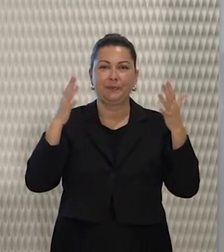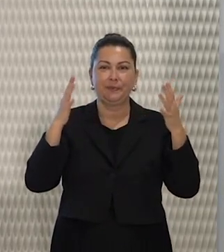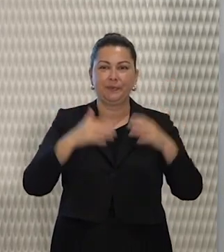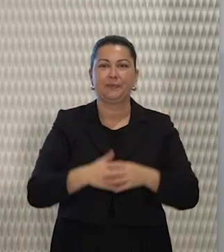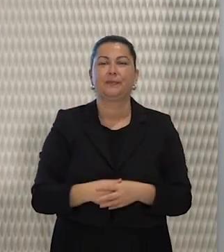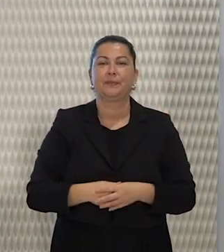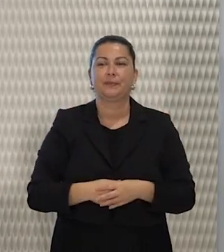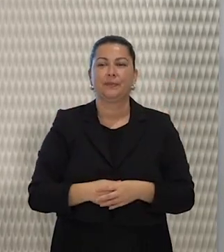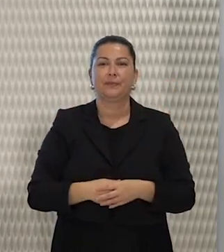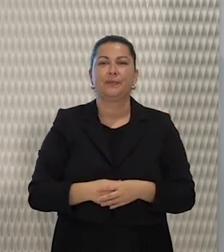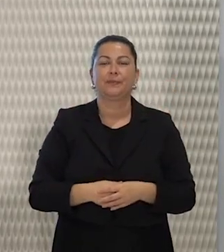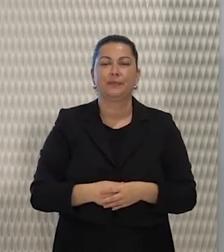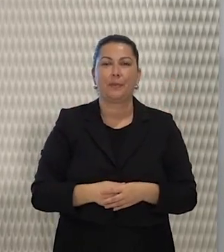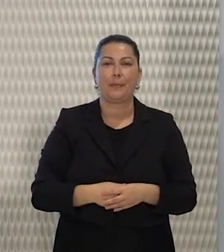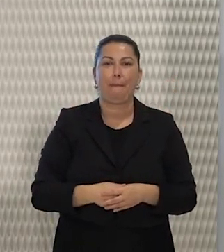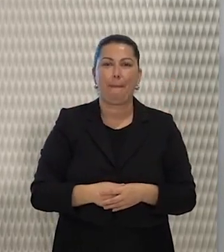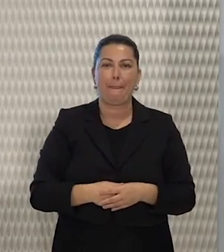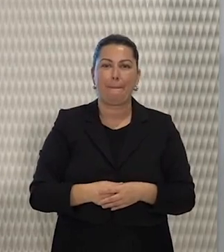Hummer. Vielen, vielen Dank.